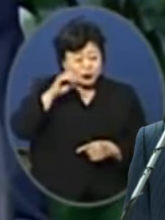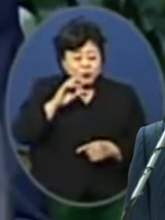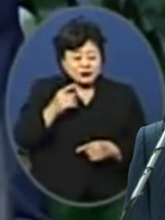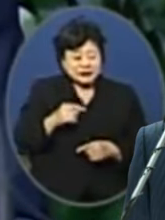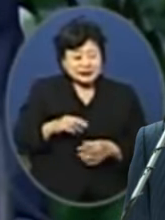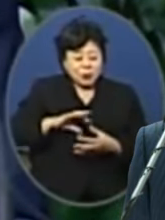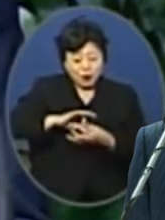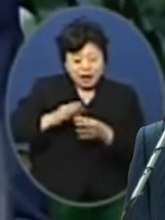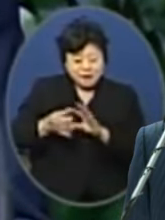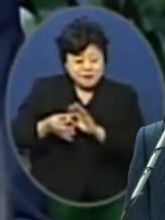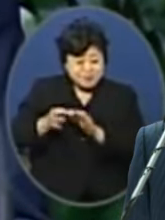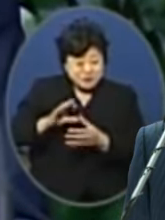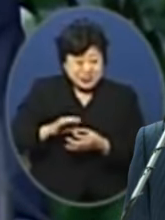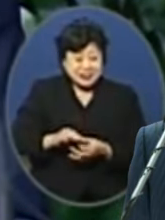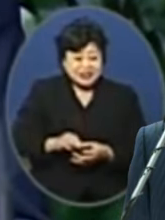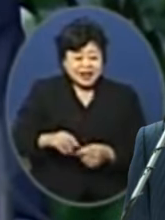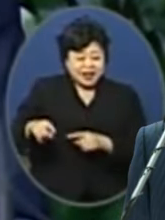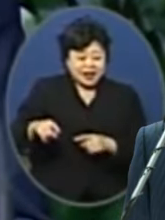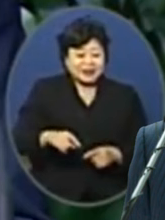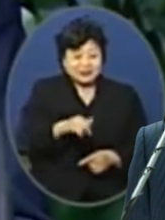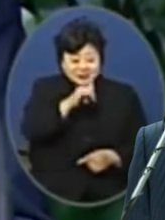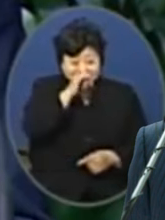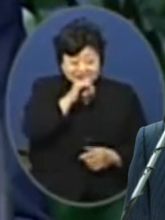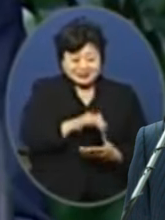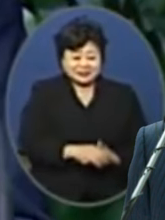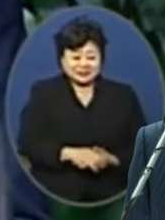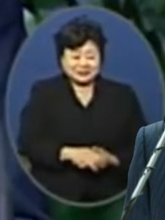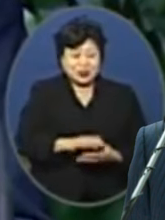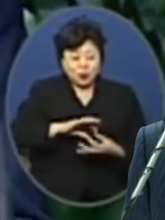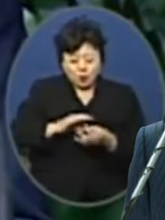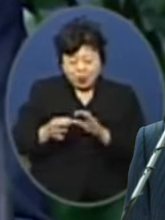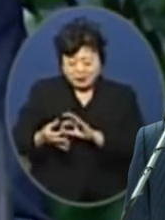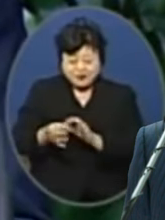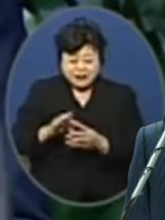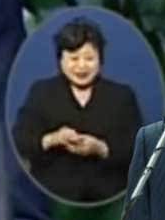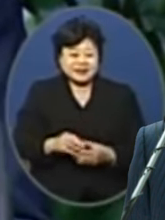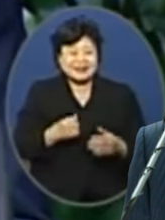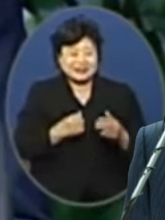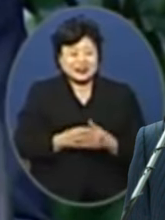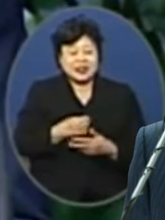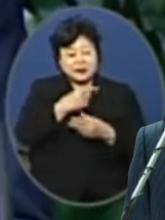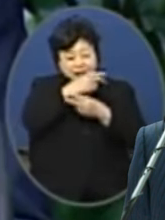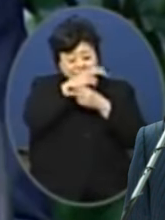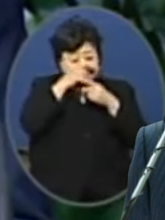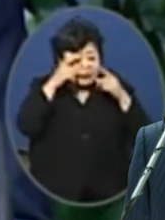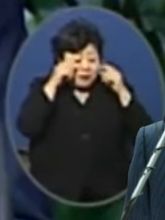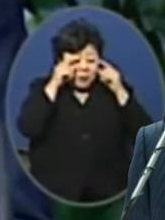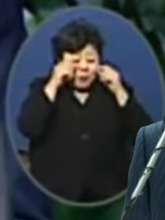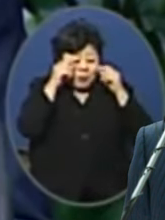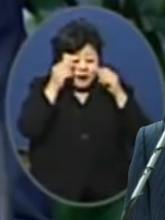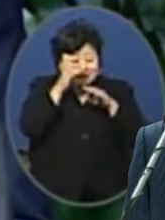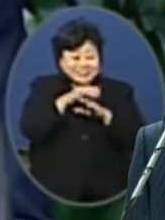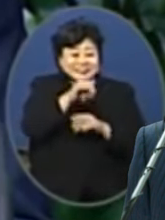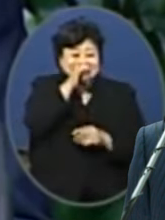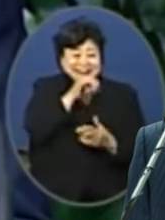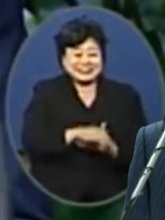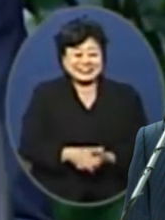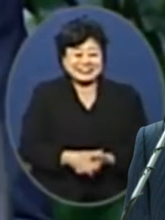땅에서 올림픽 하고 있지 않습니까 그 올림픽 때문에 잠을 못 자는 우리 성도들이